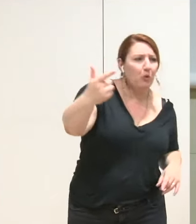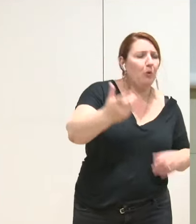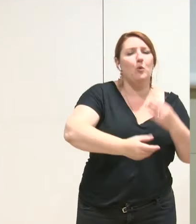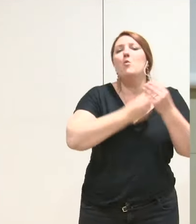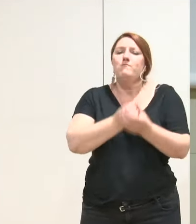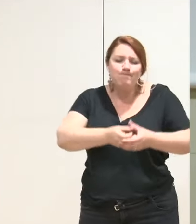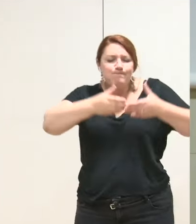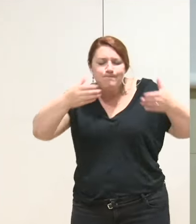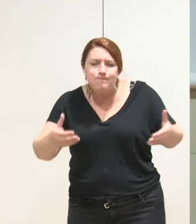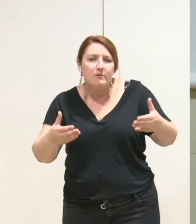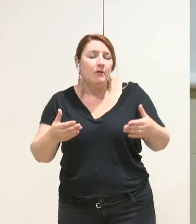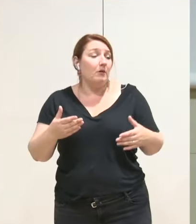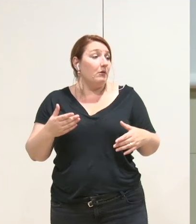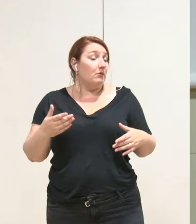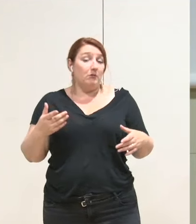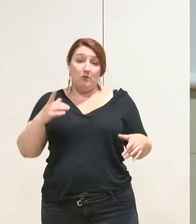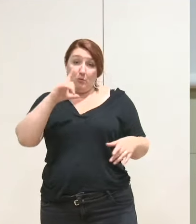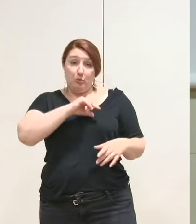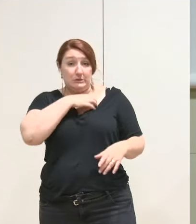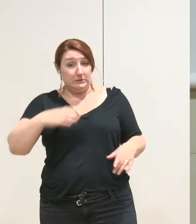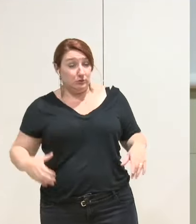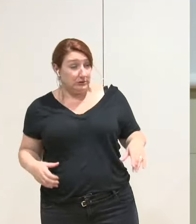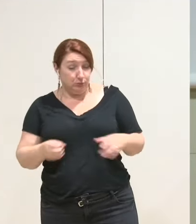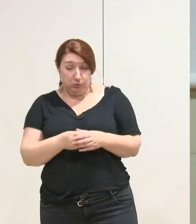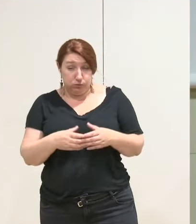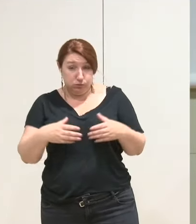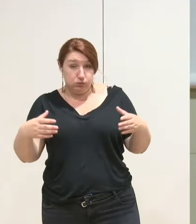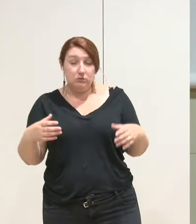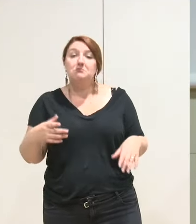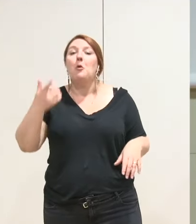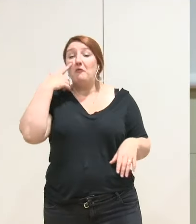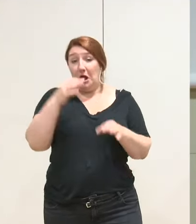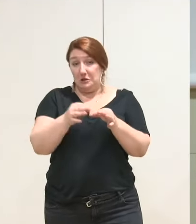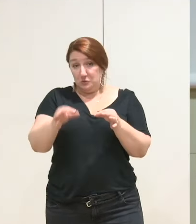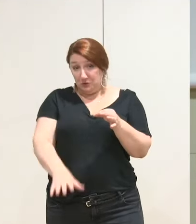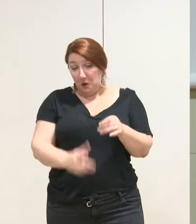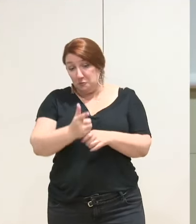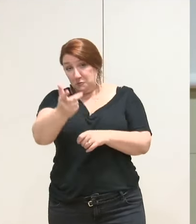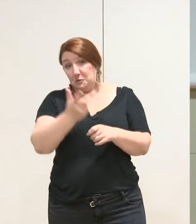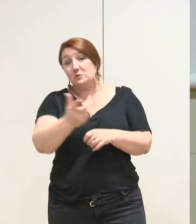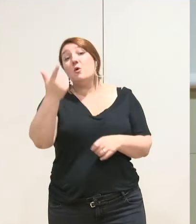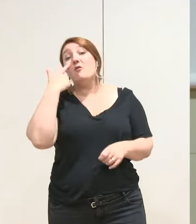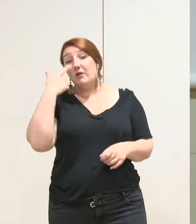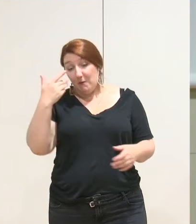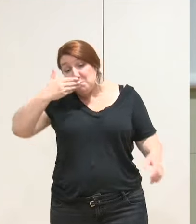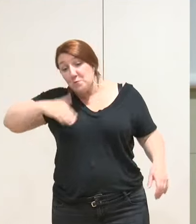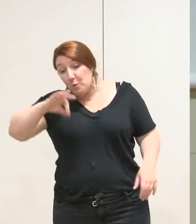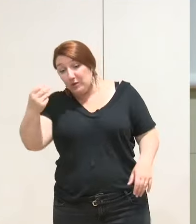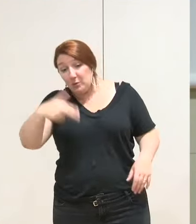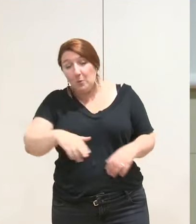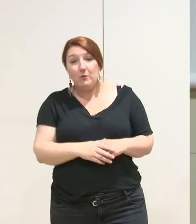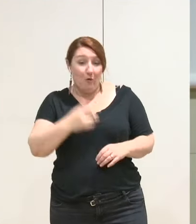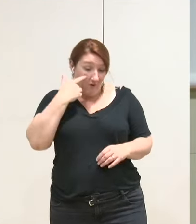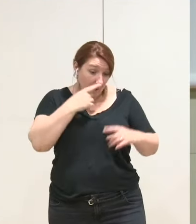importantes d'effectifs de policiers municipaux on en mesurera les effets d'ici 2 ou 3 ans et on verra effectivement si